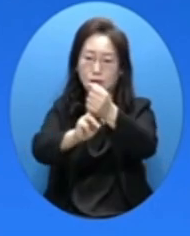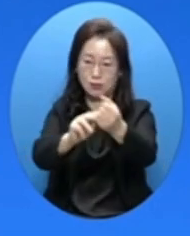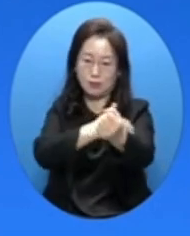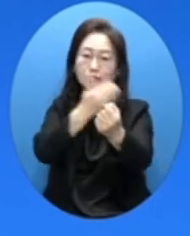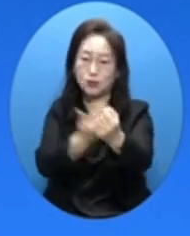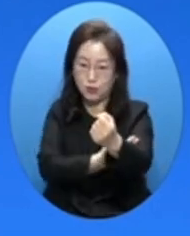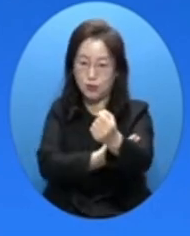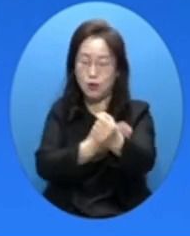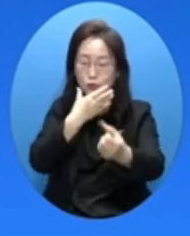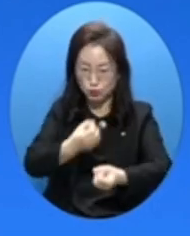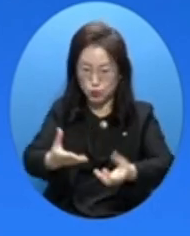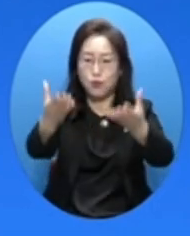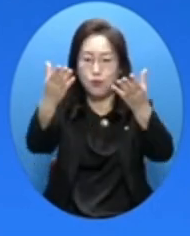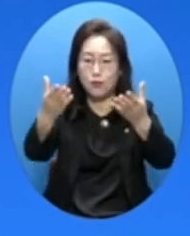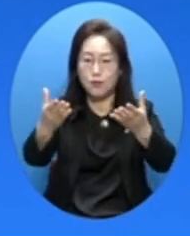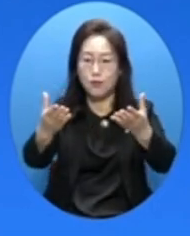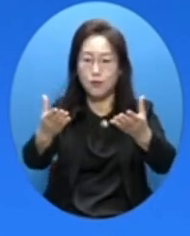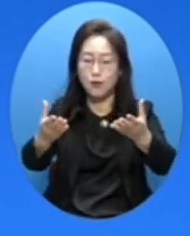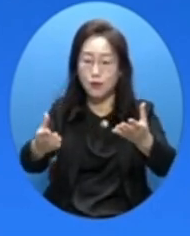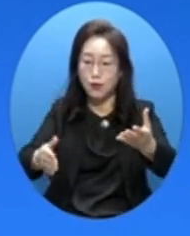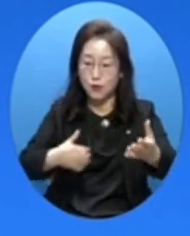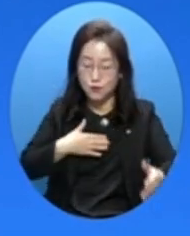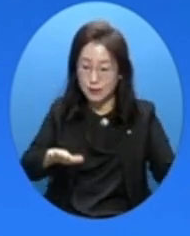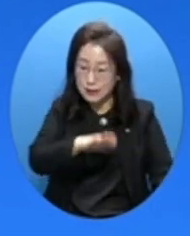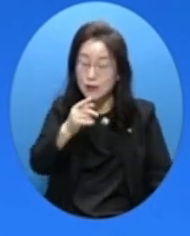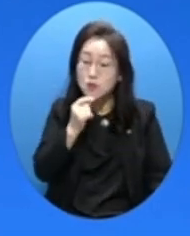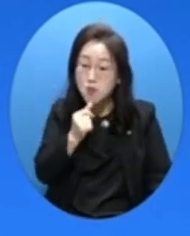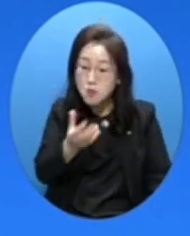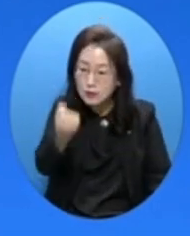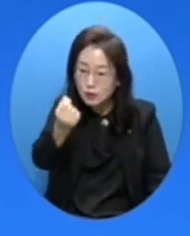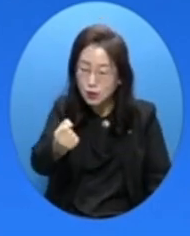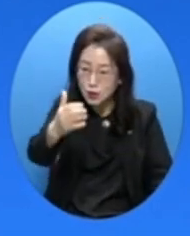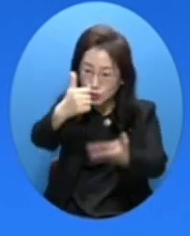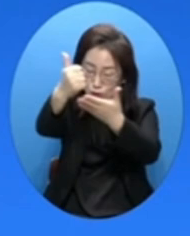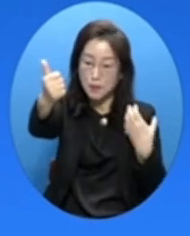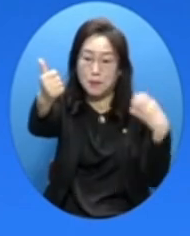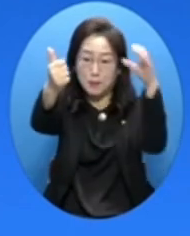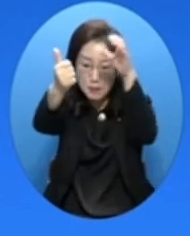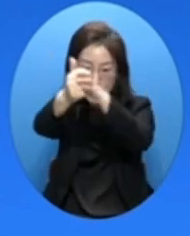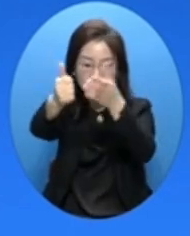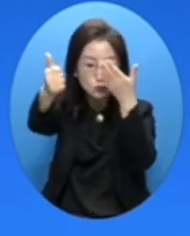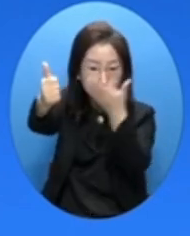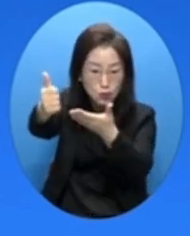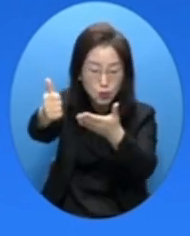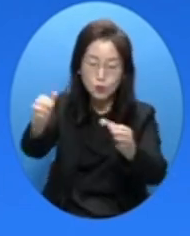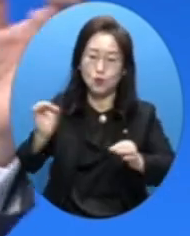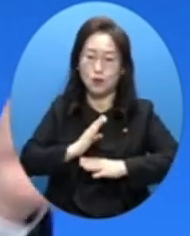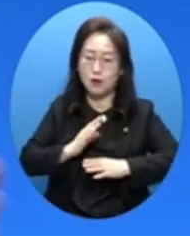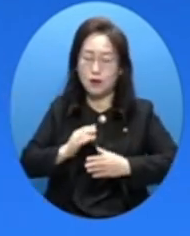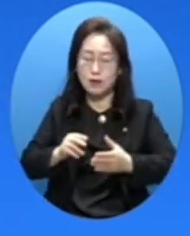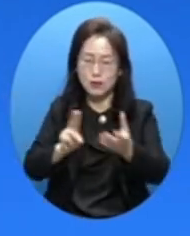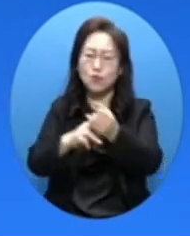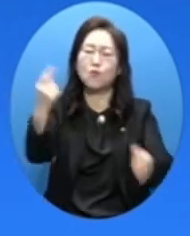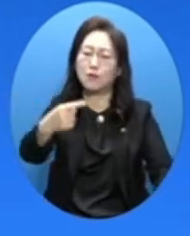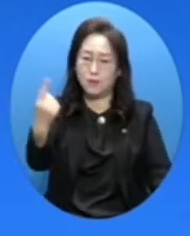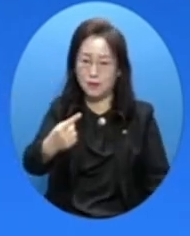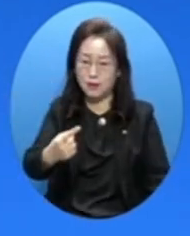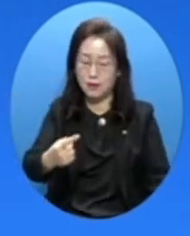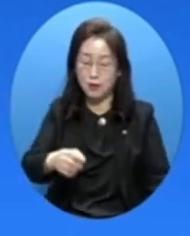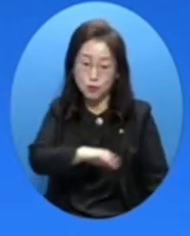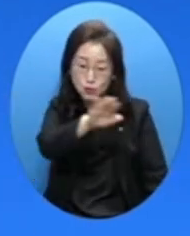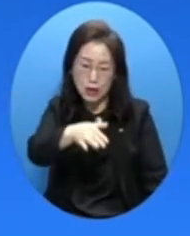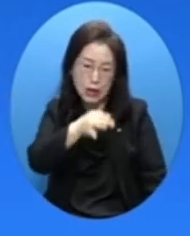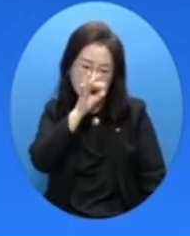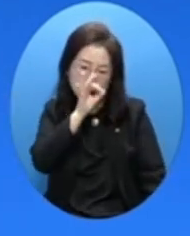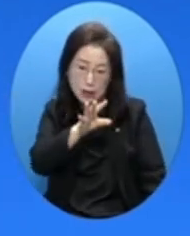손입니다. 축복의 손입니다. 우리가 가진 작은 것을 주님의 손에 맡길 때 놀라운 일이 일어나는 것입니다. 우리는 할 수 없지만 우리 주님은 할 수가